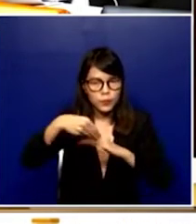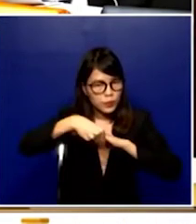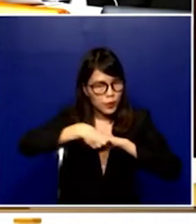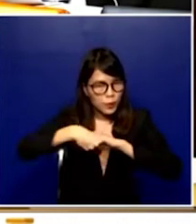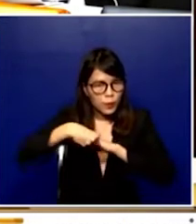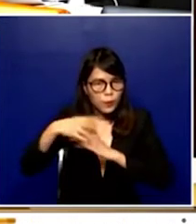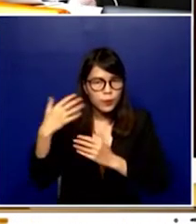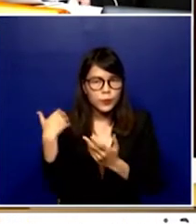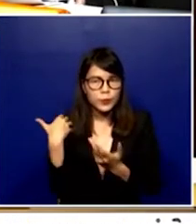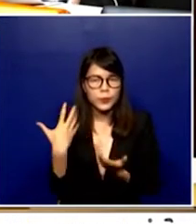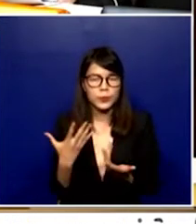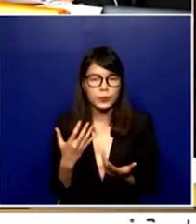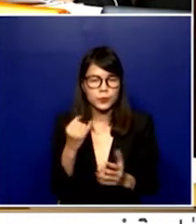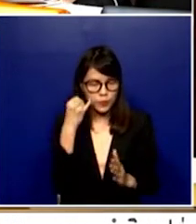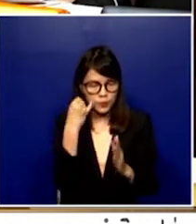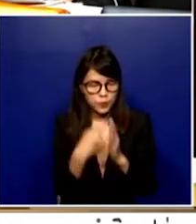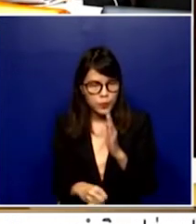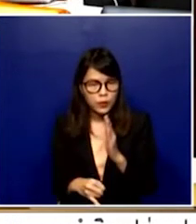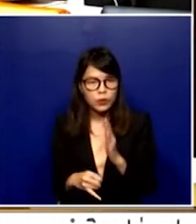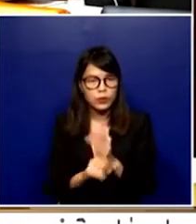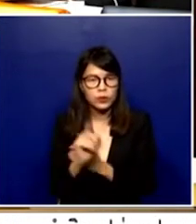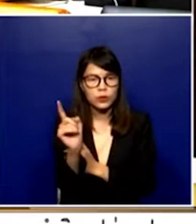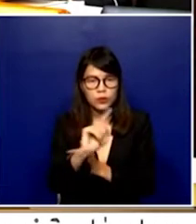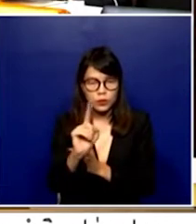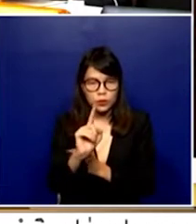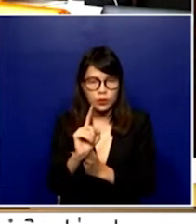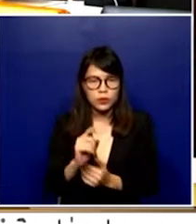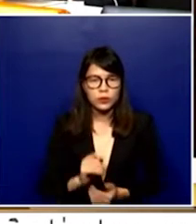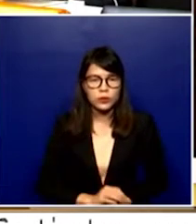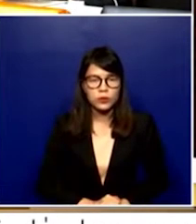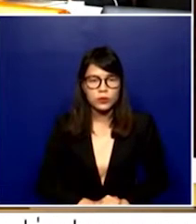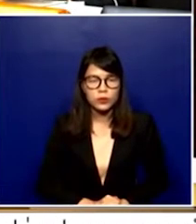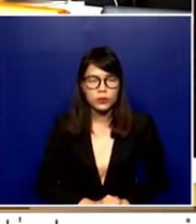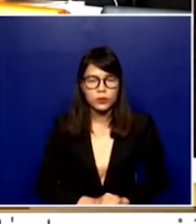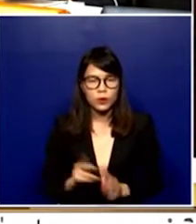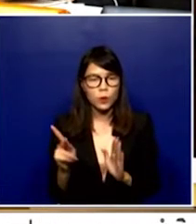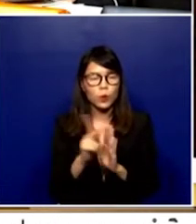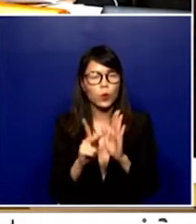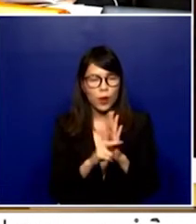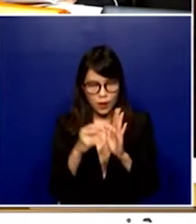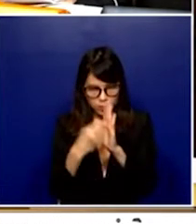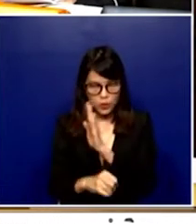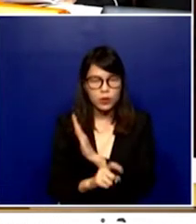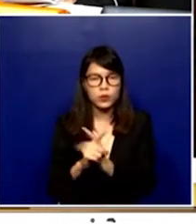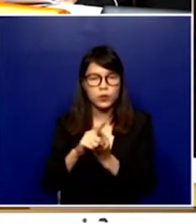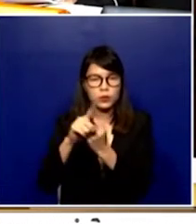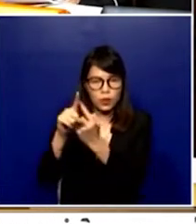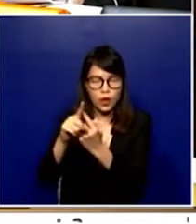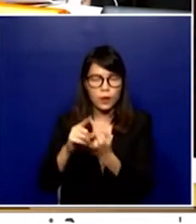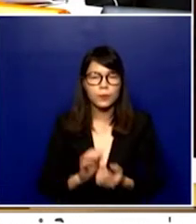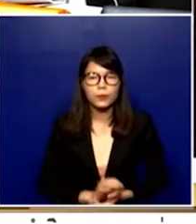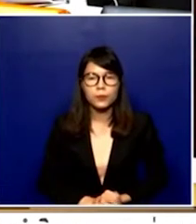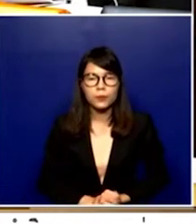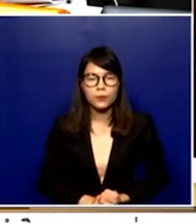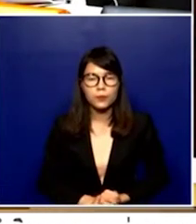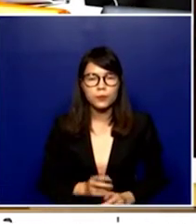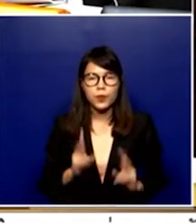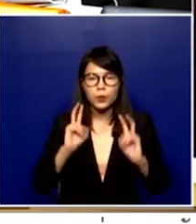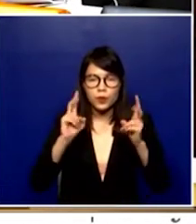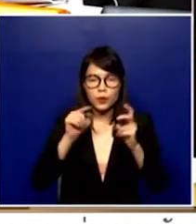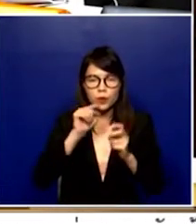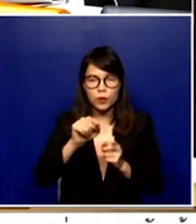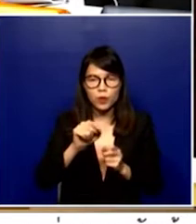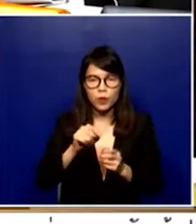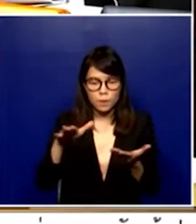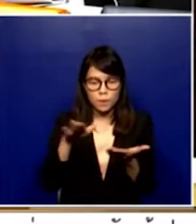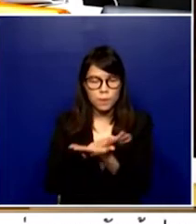ก็มามความผิดตามประมวลรัศดาก่อนเช่นเดยวกันเป็อกข้หาหนึ่งแต่วาใช้